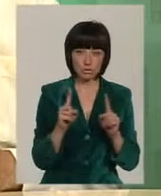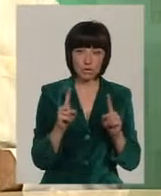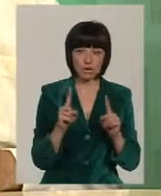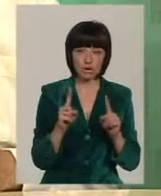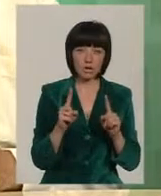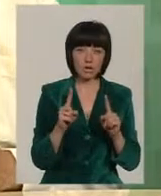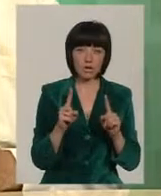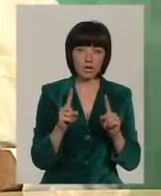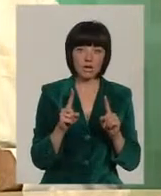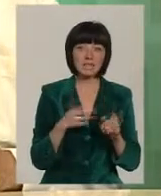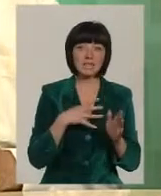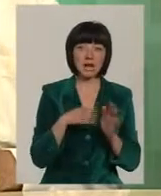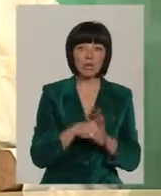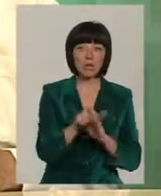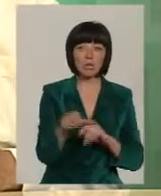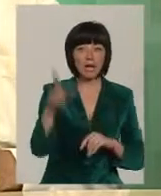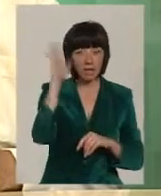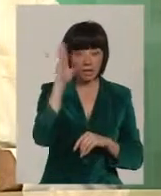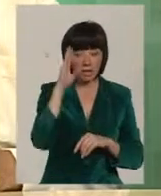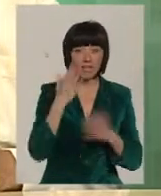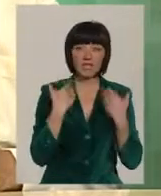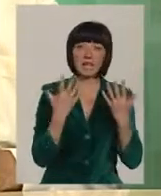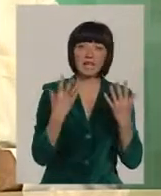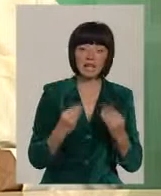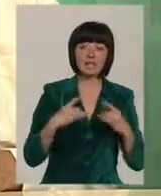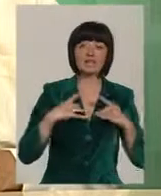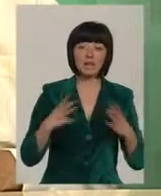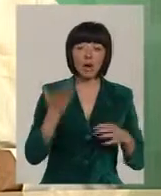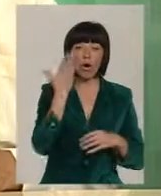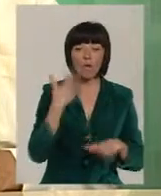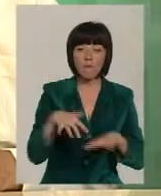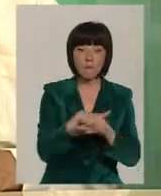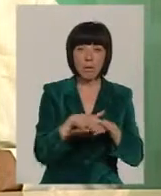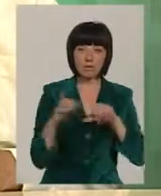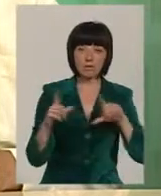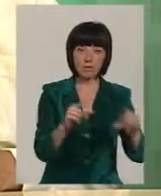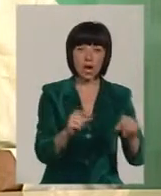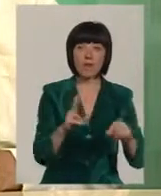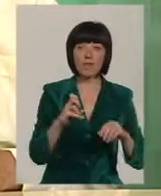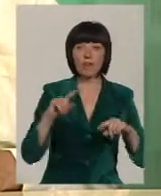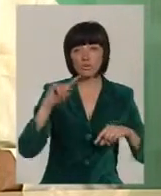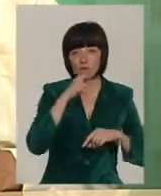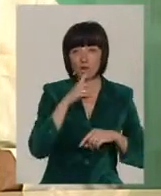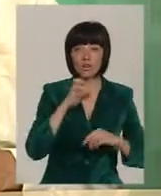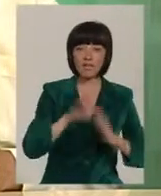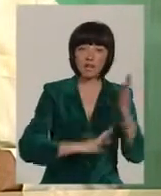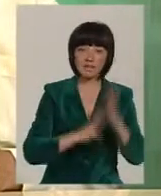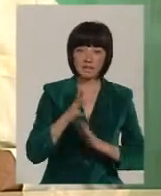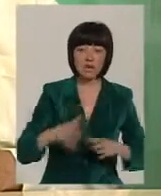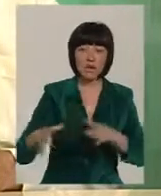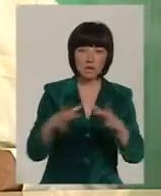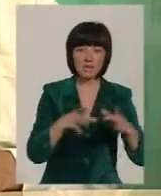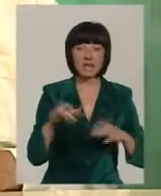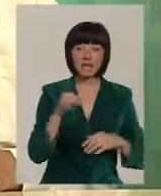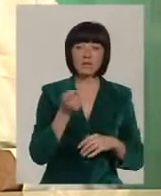пік загибелі людей на воді трапляється саме в вихідні та свята, коли люди масово виїжджають на пікніки, в ліси, до ставків, до озер